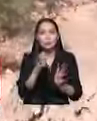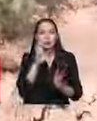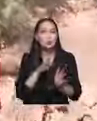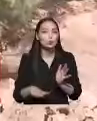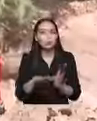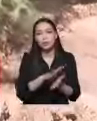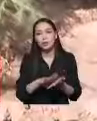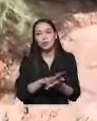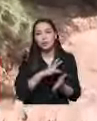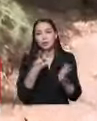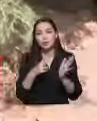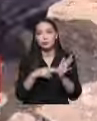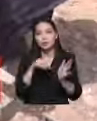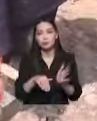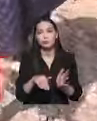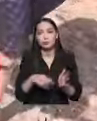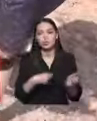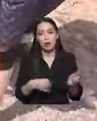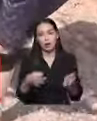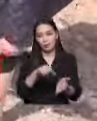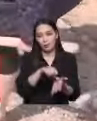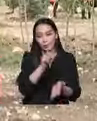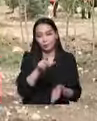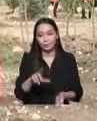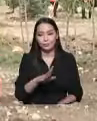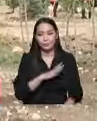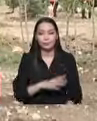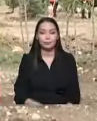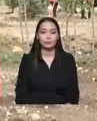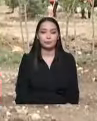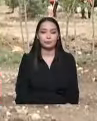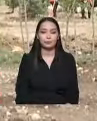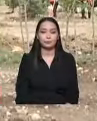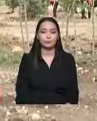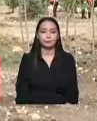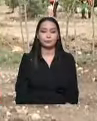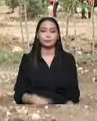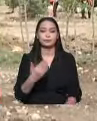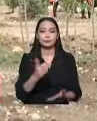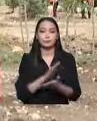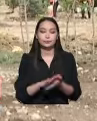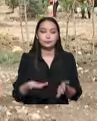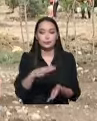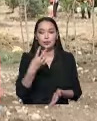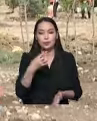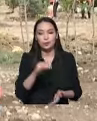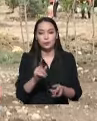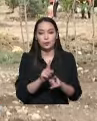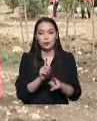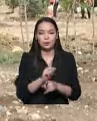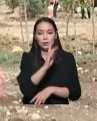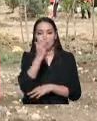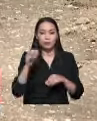Шараға 27 мыңға жуық жамбылдық қатысты. Тараз қаласы аумағына 40 мың дана тал көшеттерін